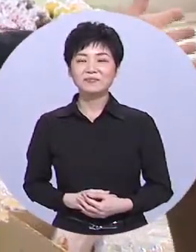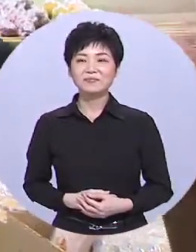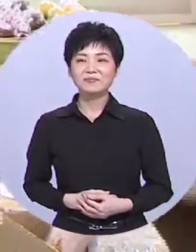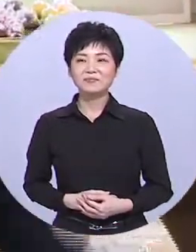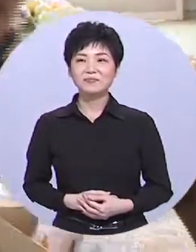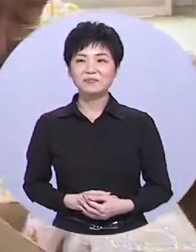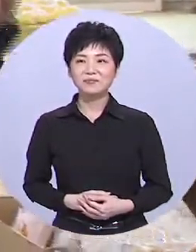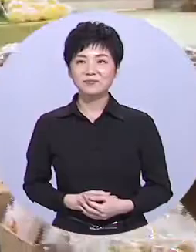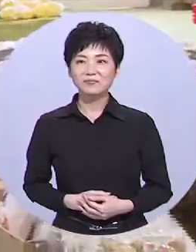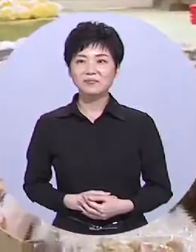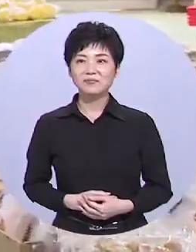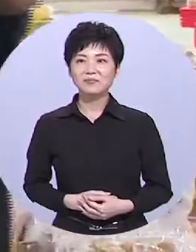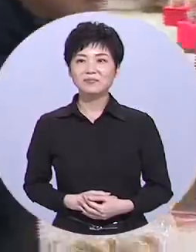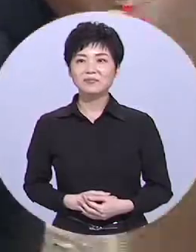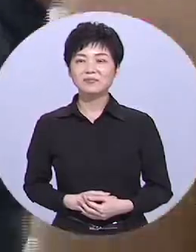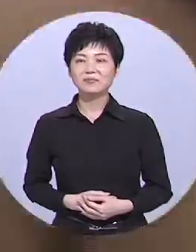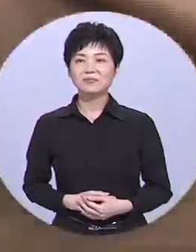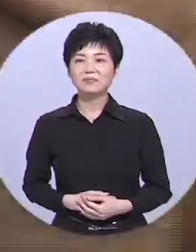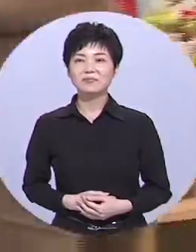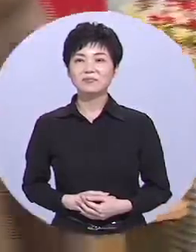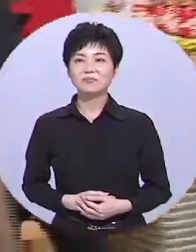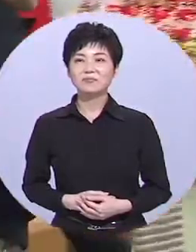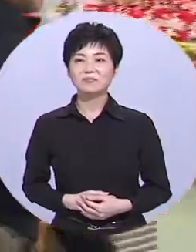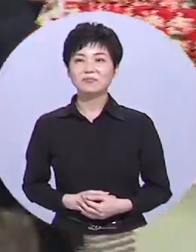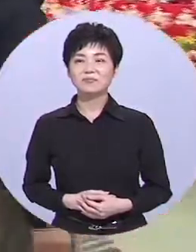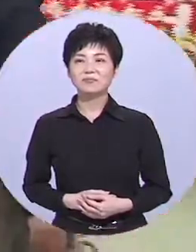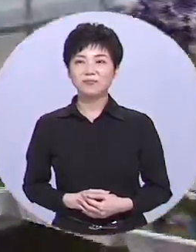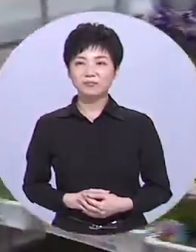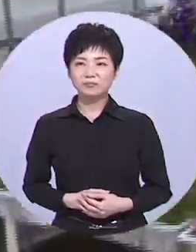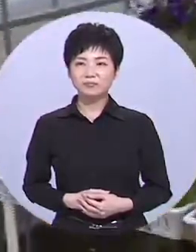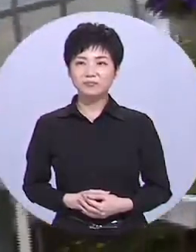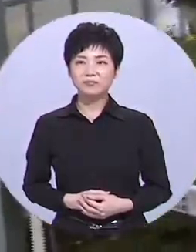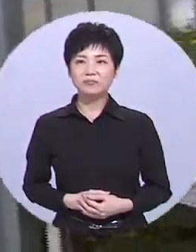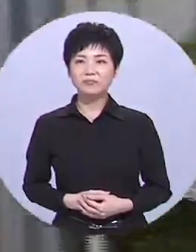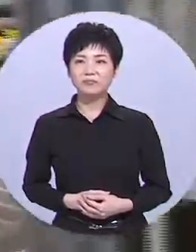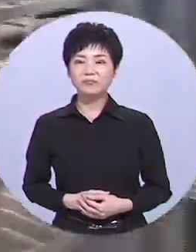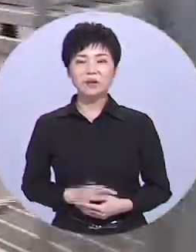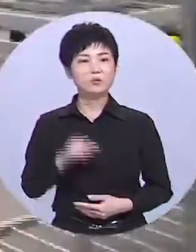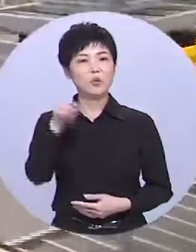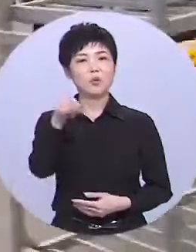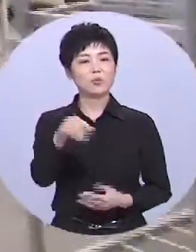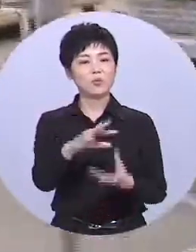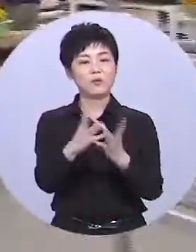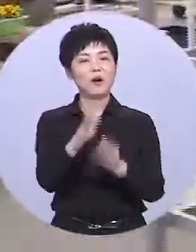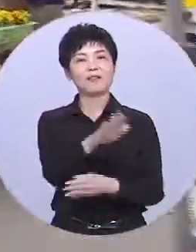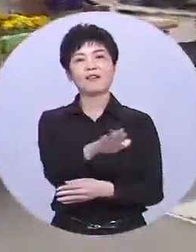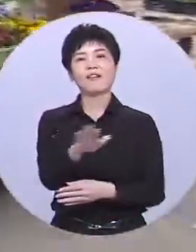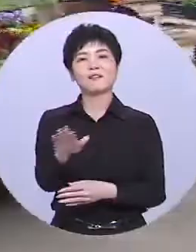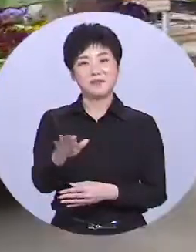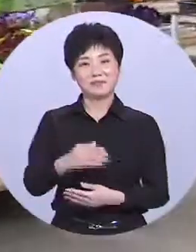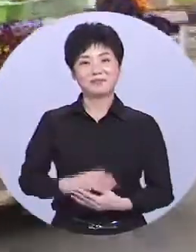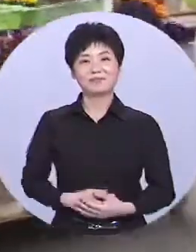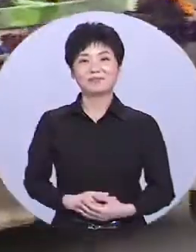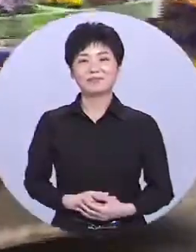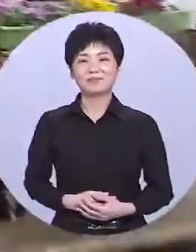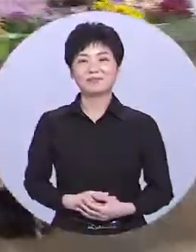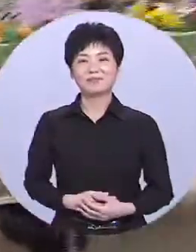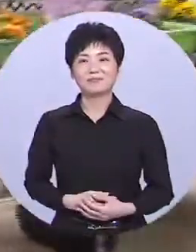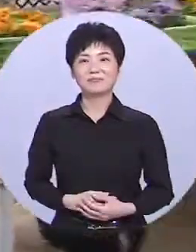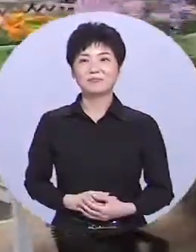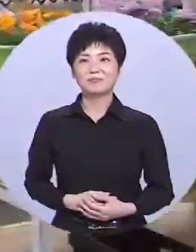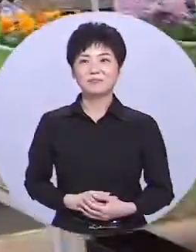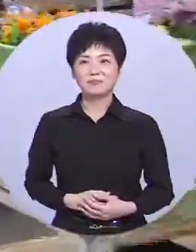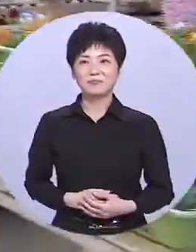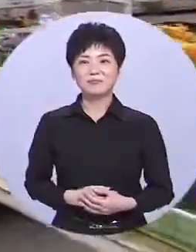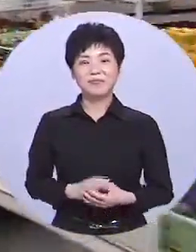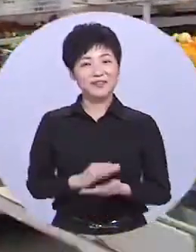うぞ。 あ、ぜひお願いします。 はい、 連れてきていただいたのはパンジーハウスの外の売り場です。 おー、